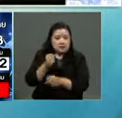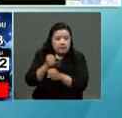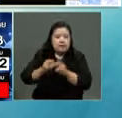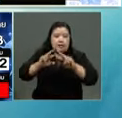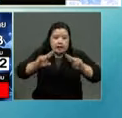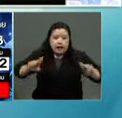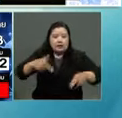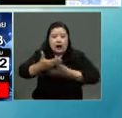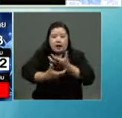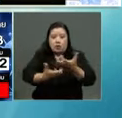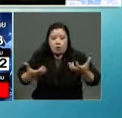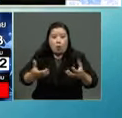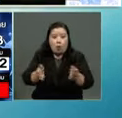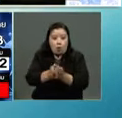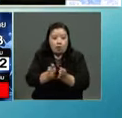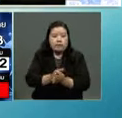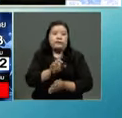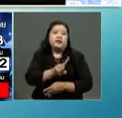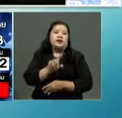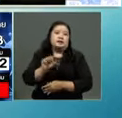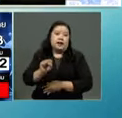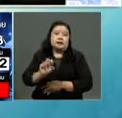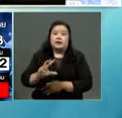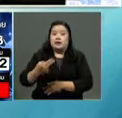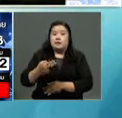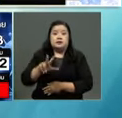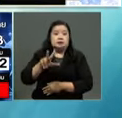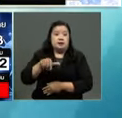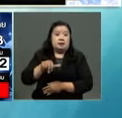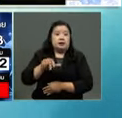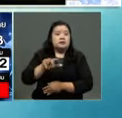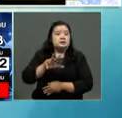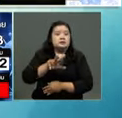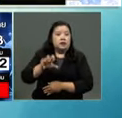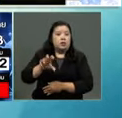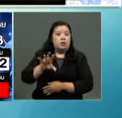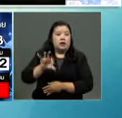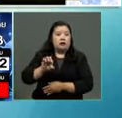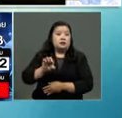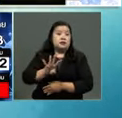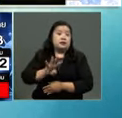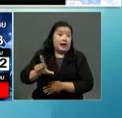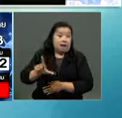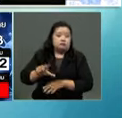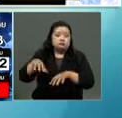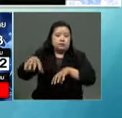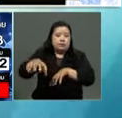นี้นะครับไม่ว่าจะเป็นในรูปแบบแอพพลิเคชั่นนะครับมีร้านค้านะครับที่เข้าใช้ระบบนี้นะครับลงทะเบียนแล้วทั้งสิ้นนะครับกิจกรรมต่างๆนะครับประมาณ1300003694ร้านค้าครับแต่วันนี้น่าจะถึงแสนสี่หมื่นล้านค้าแล้วนะครับเพราะว่าใน